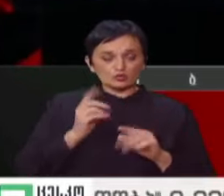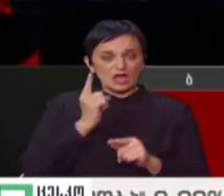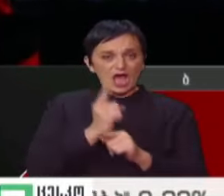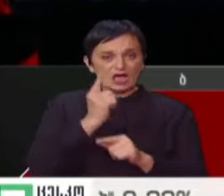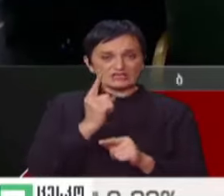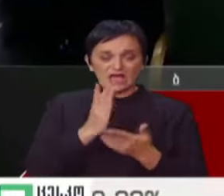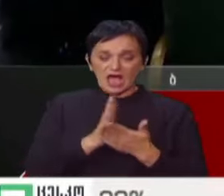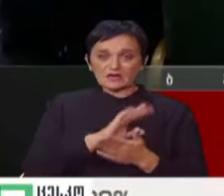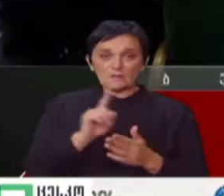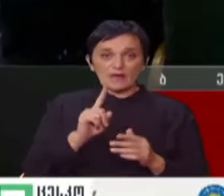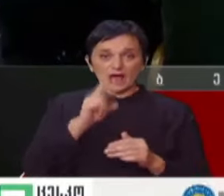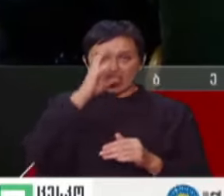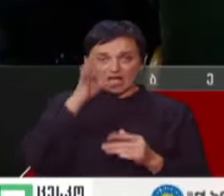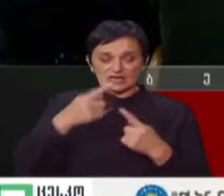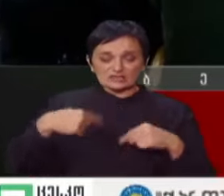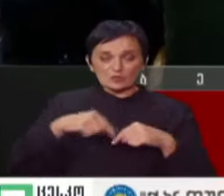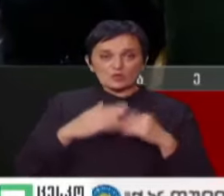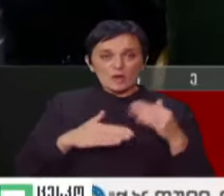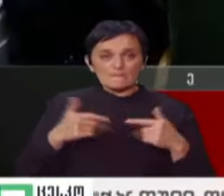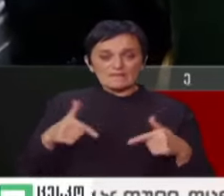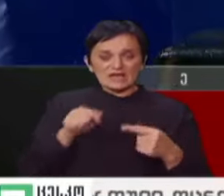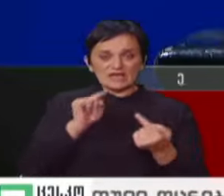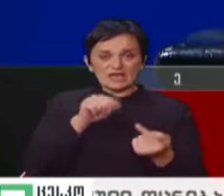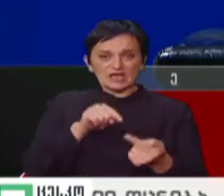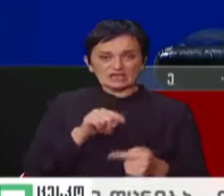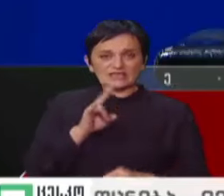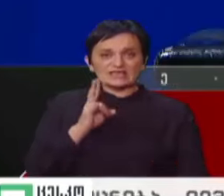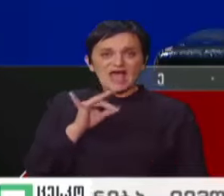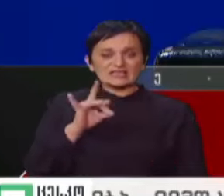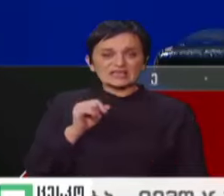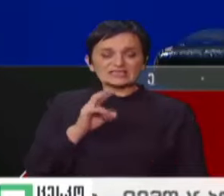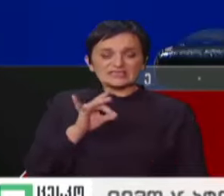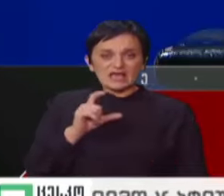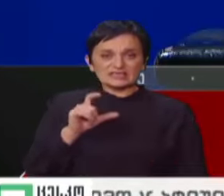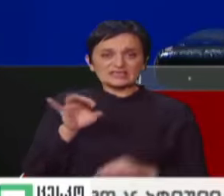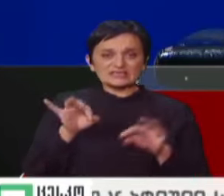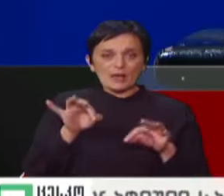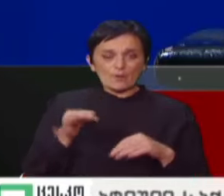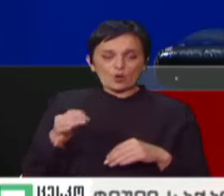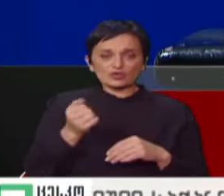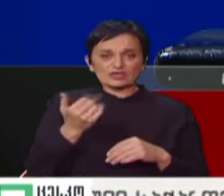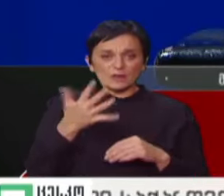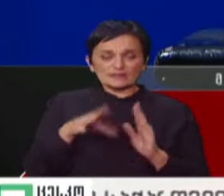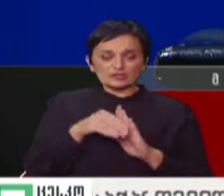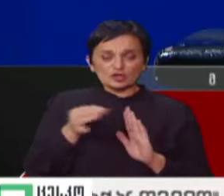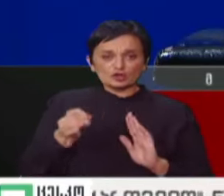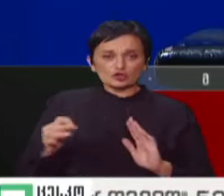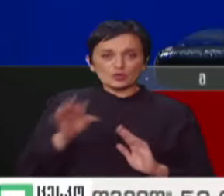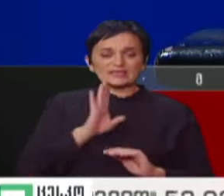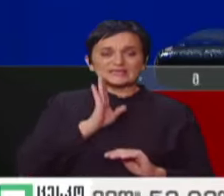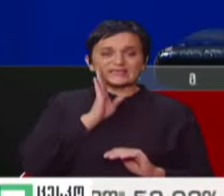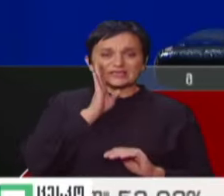akrdzaluli ar aris, tumtsa mesame sektori am praktikas etsinaamdegeba. Nadzaladevis gzrdzeldeba și să desaburtalu solcis randenime sarcheon obanze